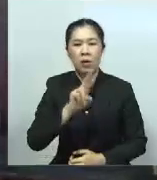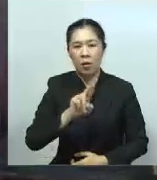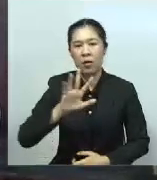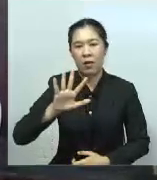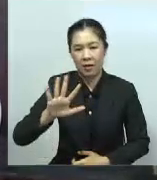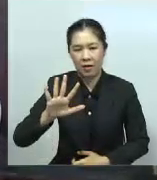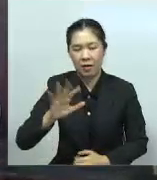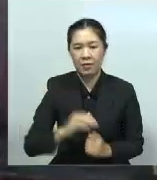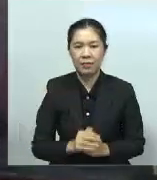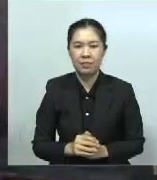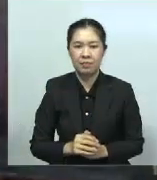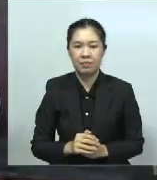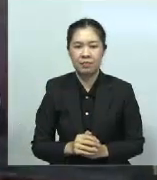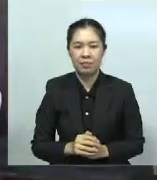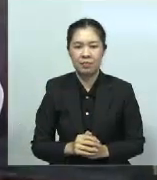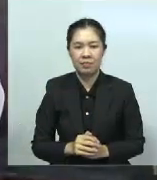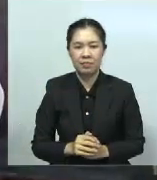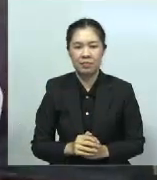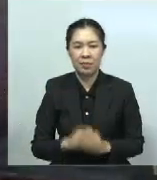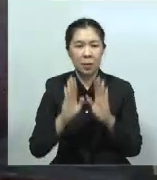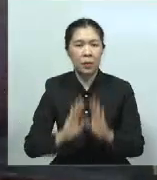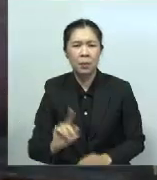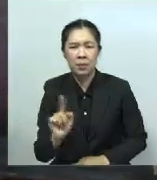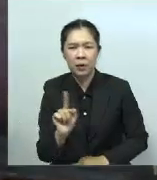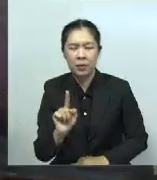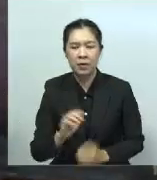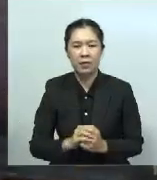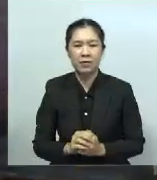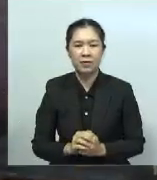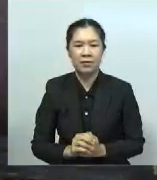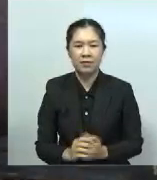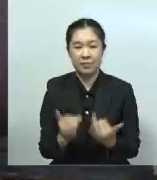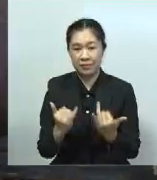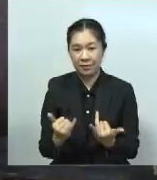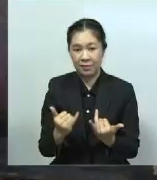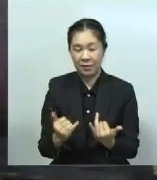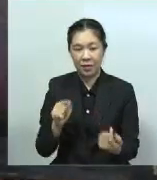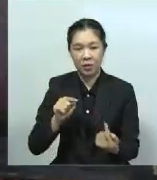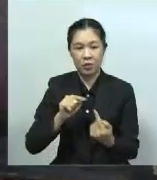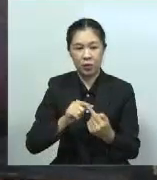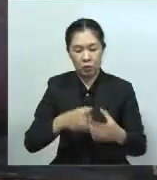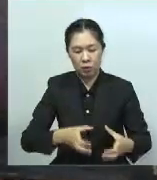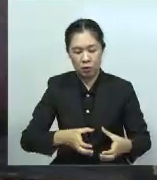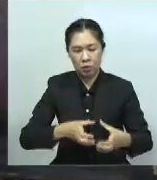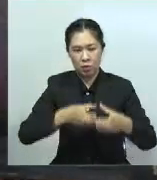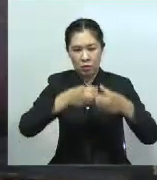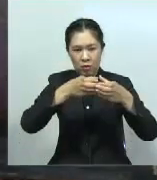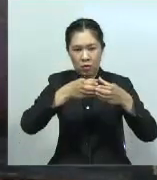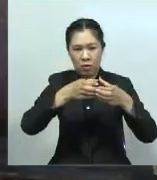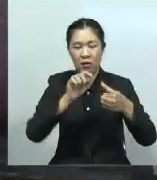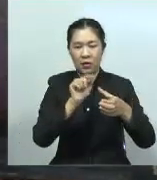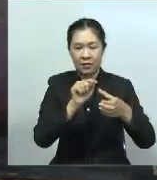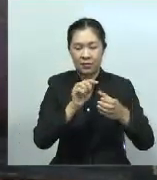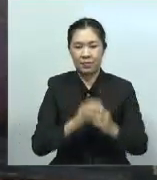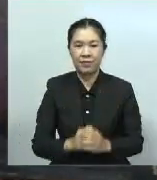เป็นลักษณะไหนนะฮะ เป็นลักษณะที่ถ้าพูดถึงประเด็นที่เรากำลังพูดถึงอยู่ในเรื่องของหัวเสาตะลุงใช่ไหมคะประเ